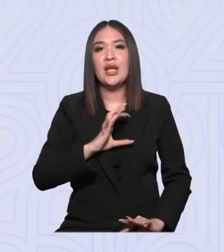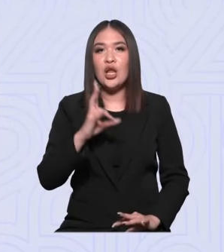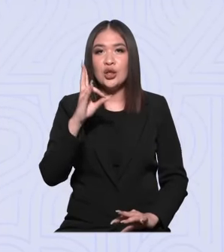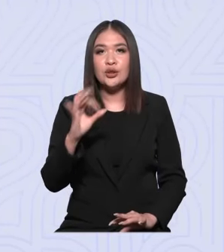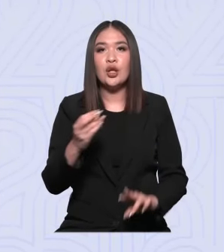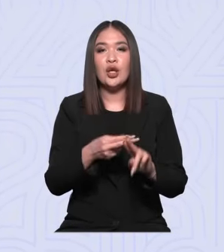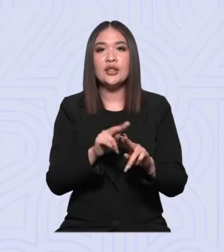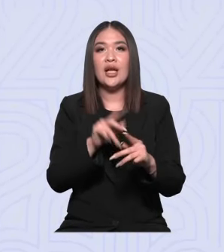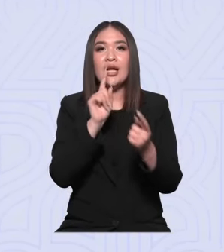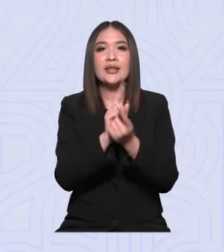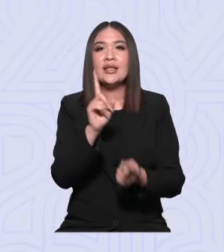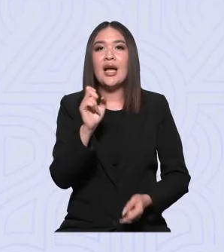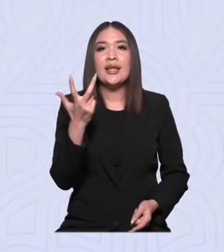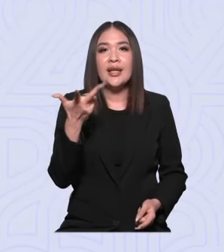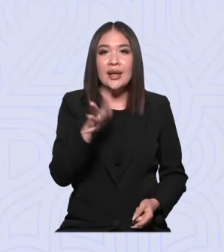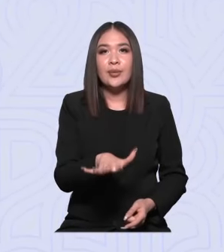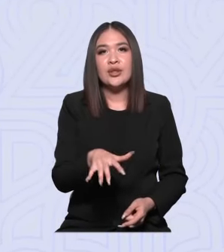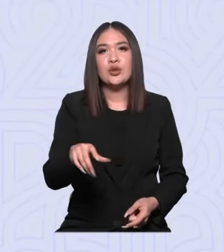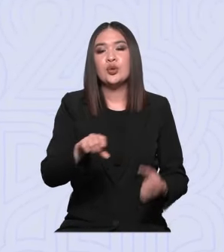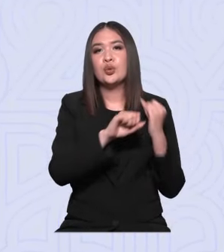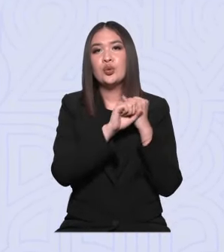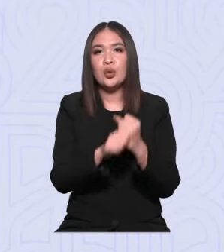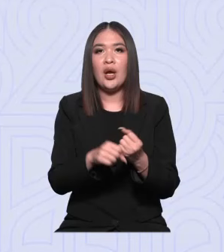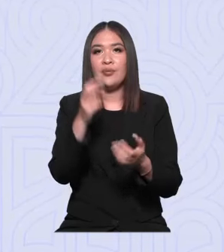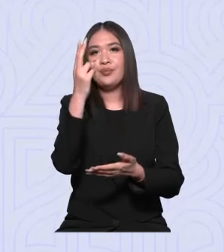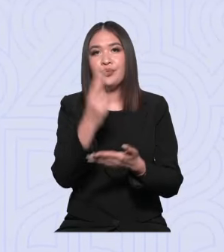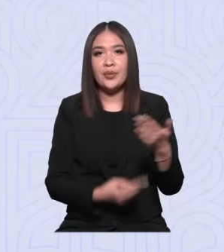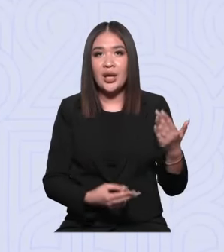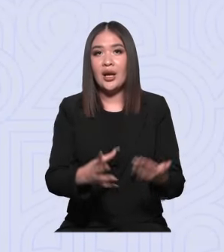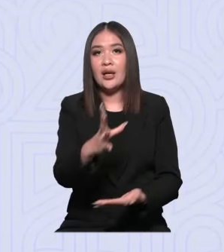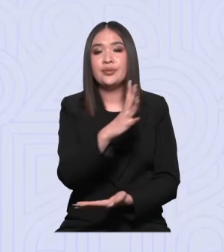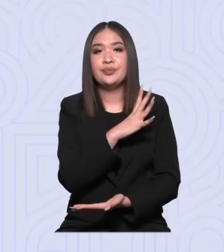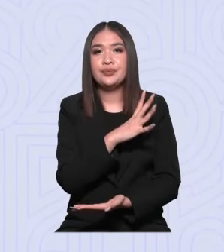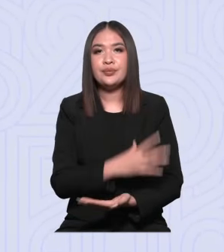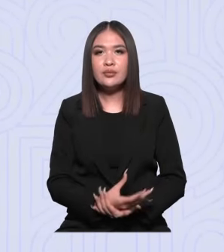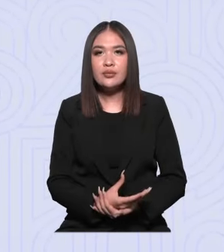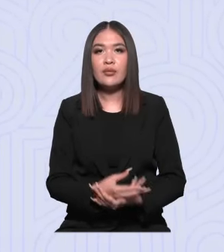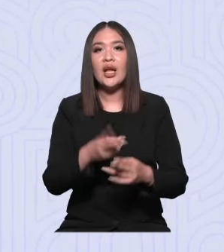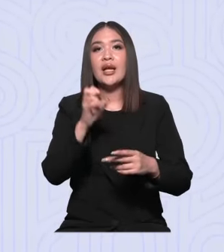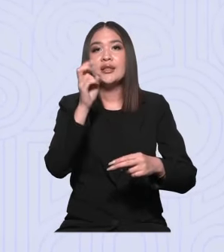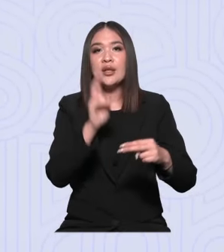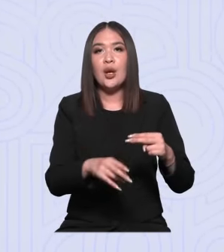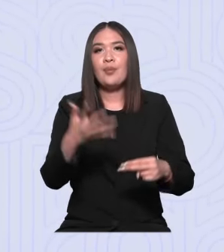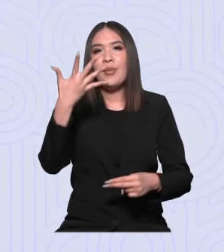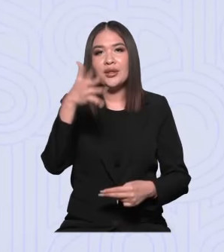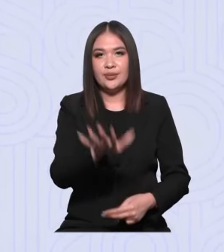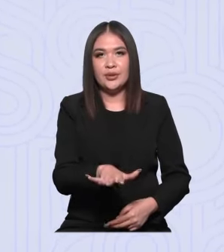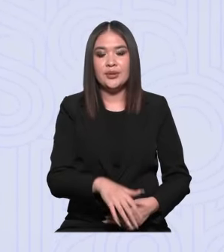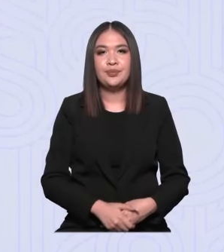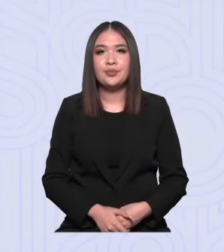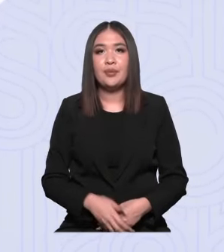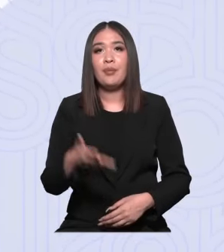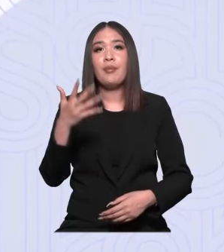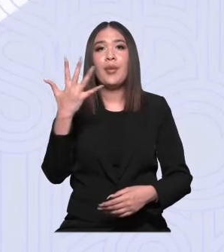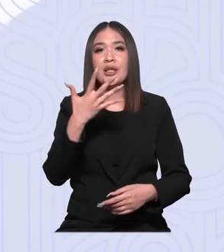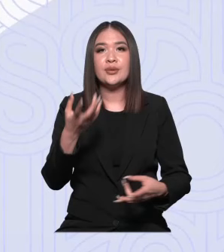в схватке за третье место дзюдоистка уступила шведке Тари Бабулфат и завершил выступление на пятом месте. Пятым